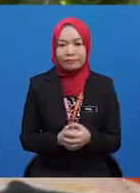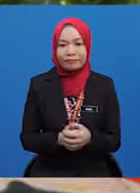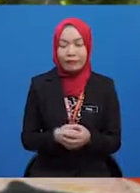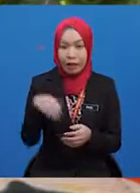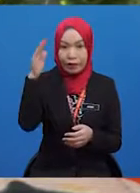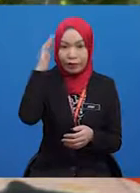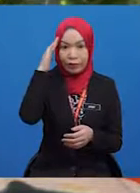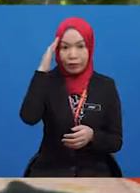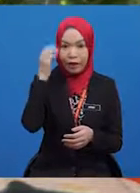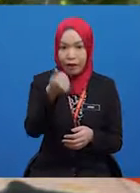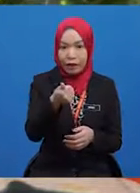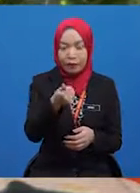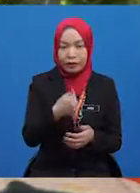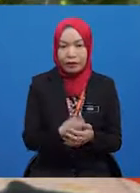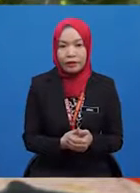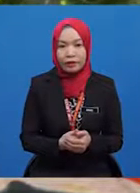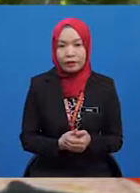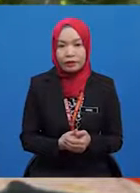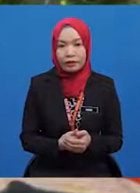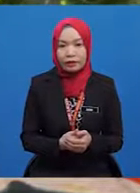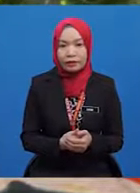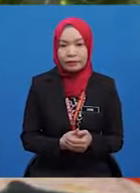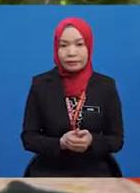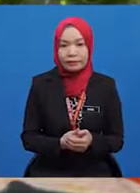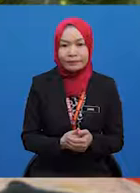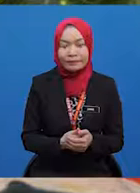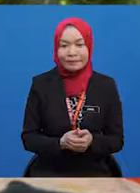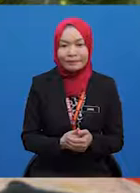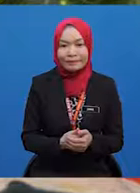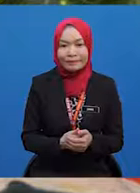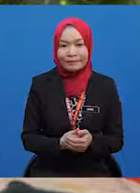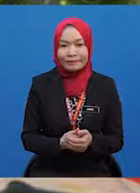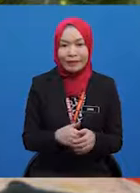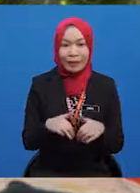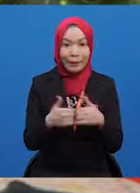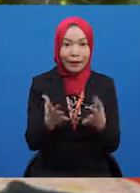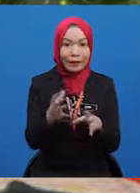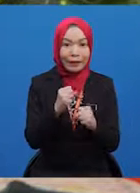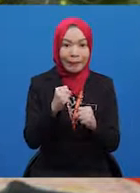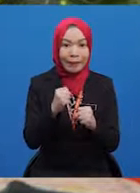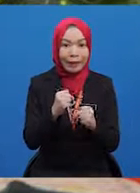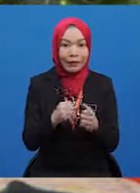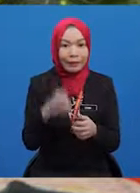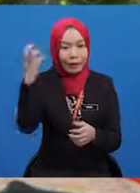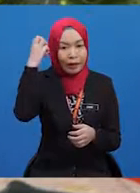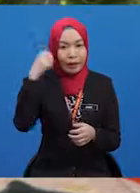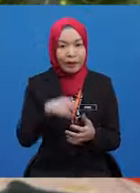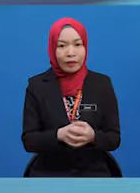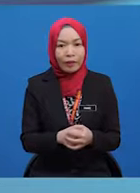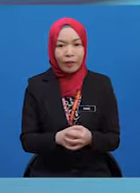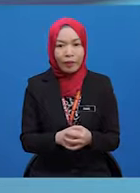Tahukah anda bahawa sumber maklumat bukan hanya boleh didapati dari internet